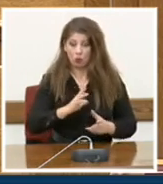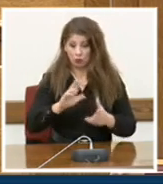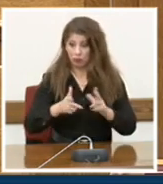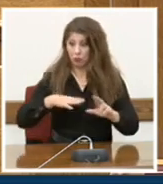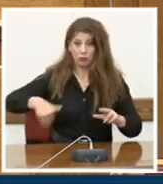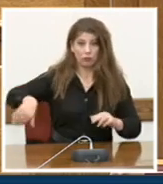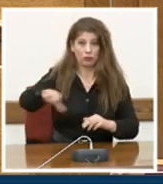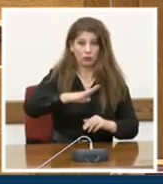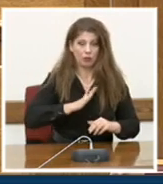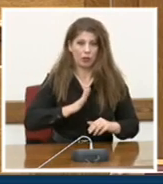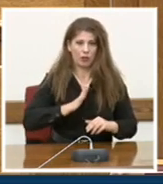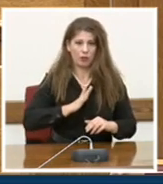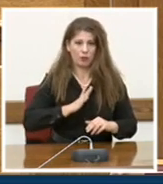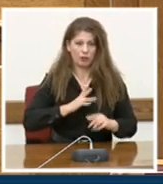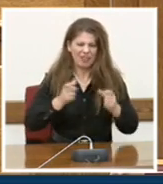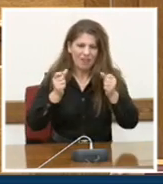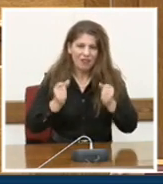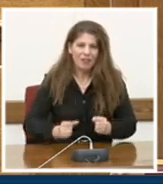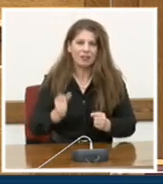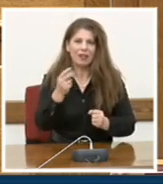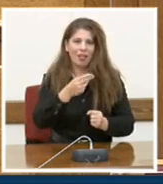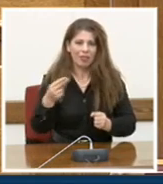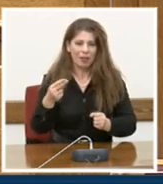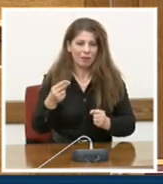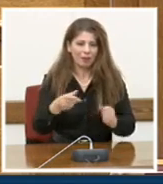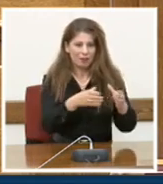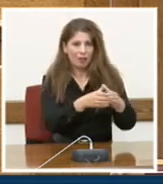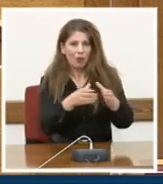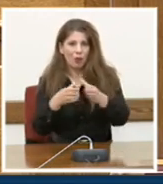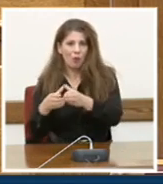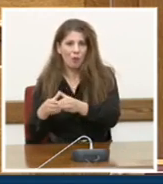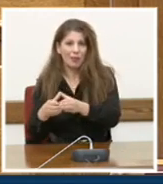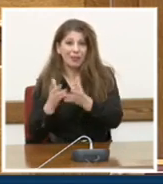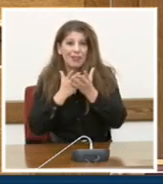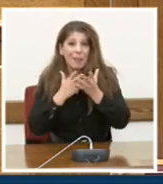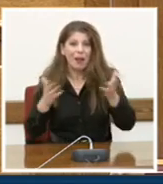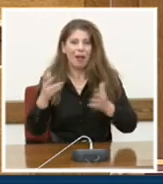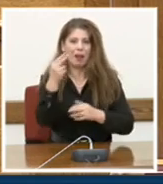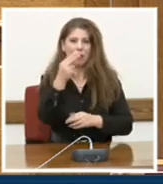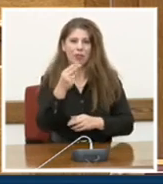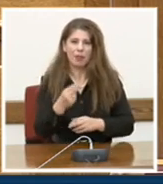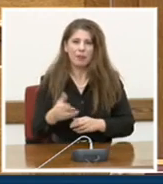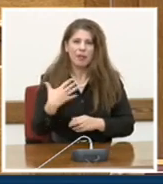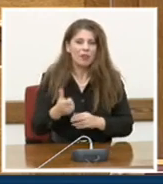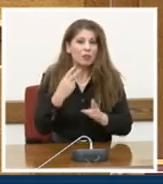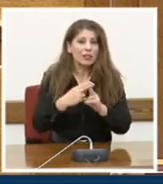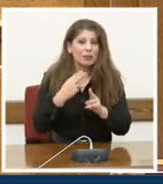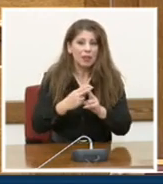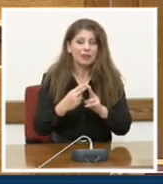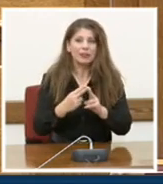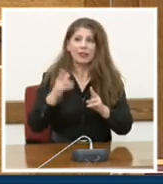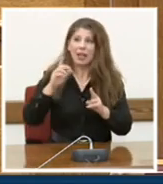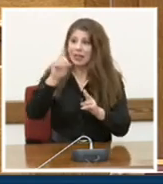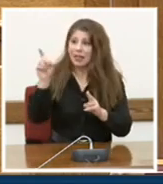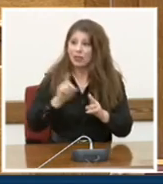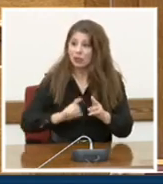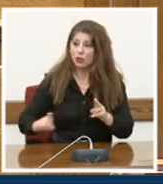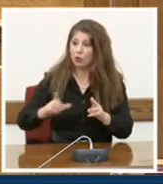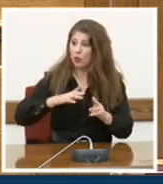στρατηγικά όπως λέμε ζητήματα, στα μεγάλα δηλαδή, αυτά που καθορίζουν τελικά τη ζωή του λαού